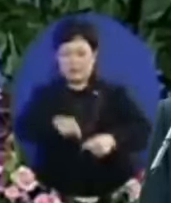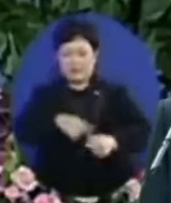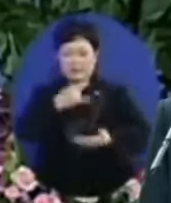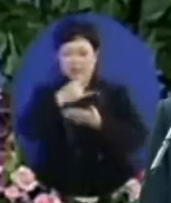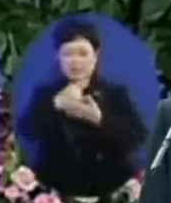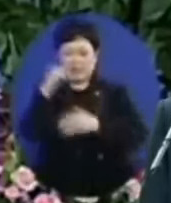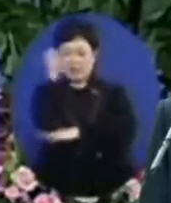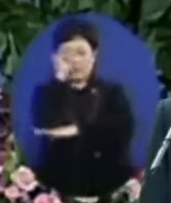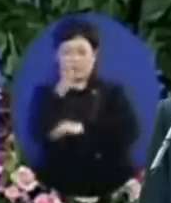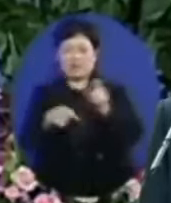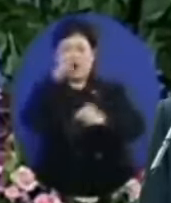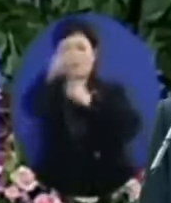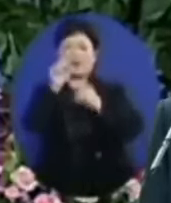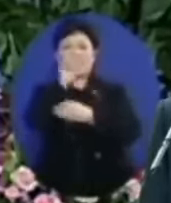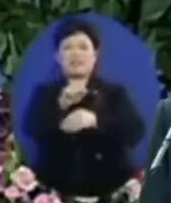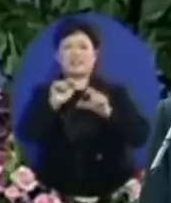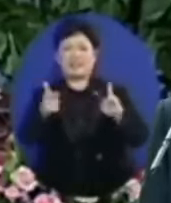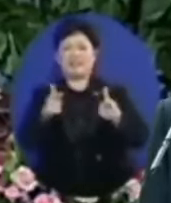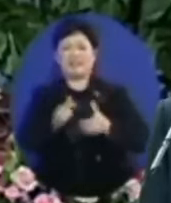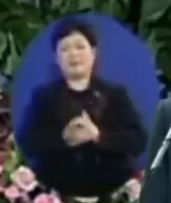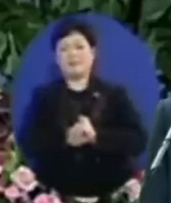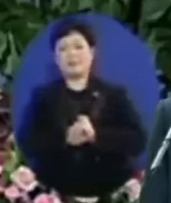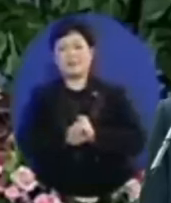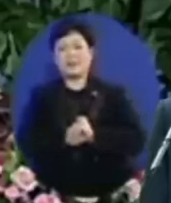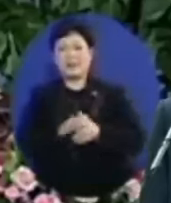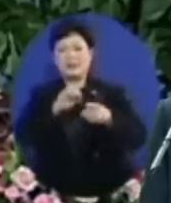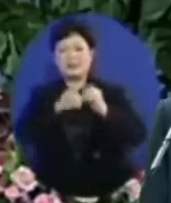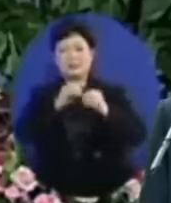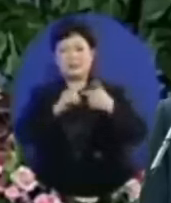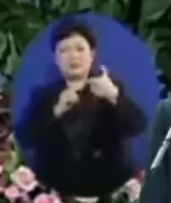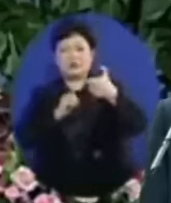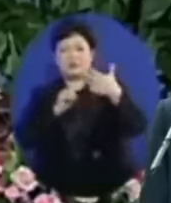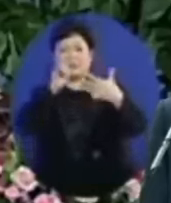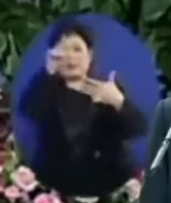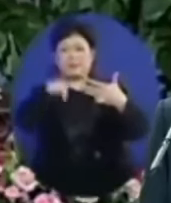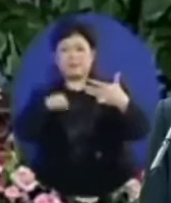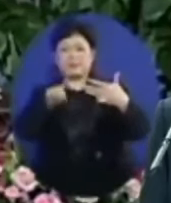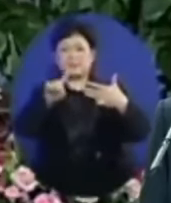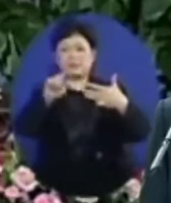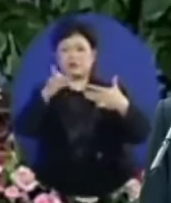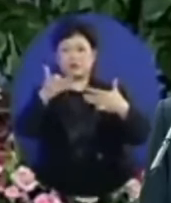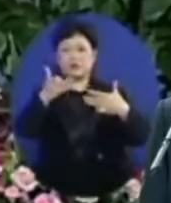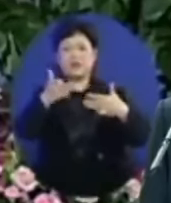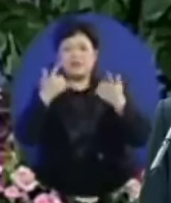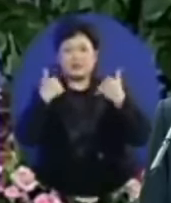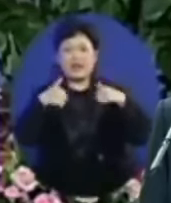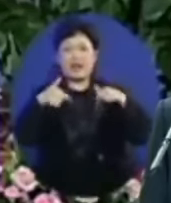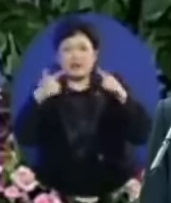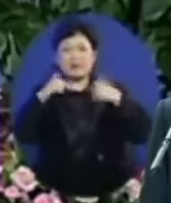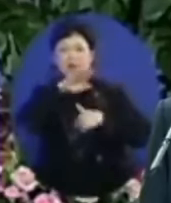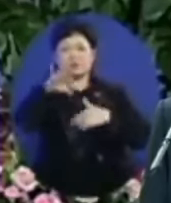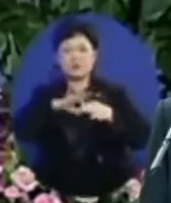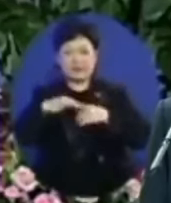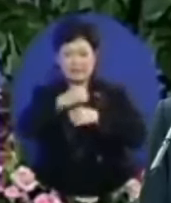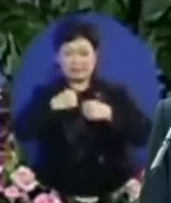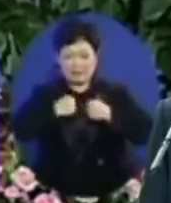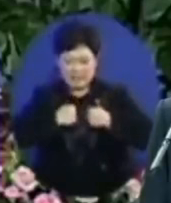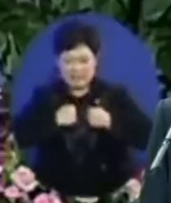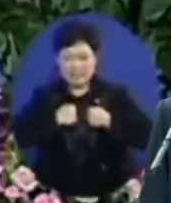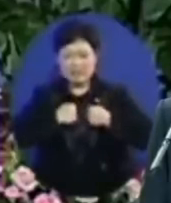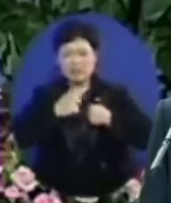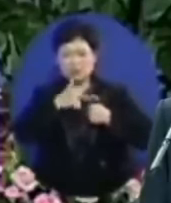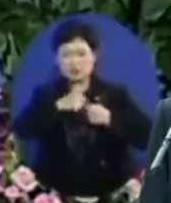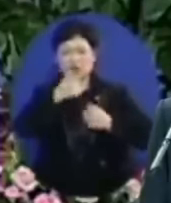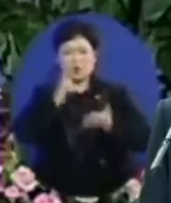영원히 허락지 아니하시리라. 시편 68편 19절 날마다 우리 짐을 지시는 주 곧 우리